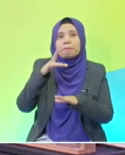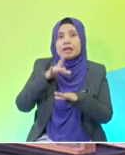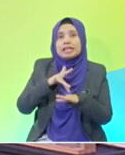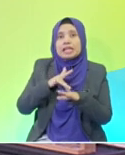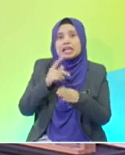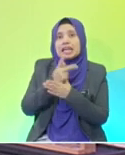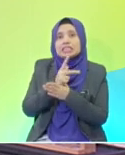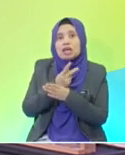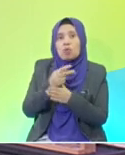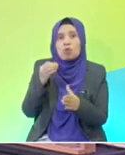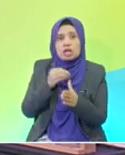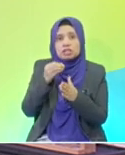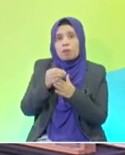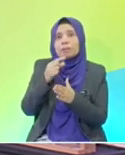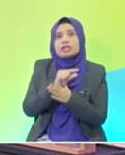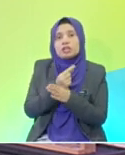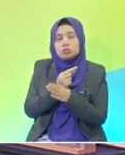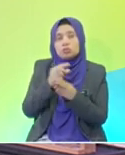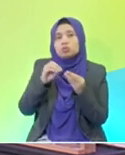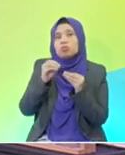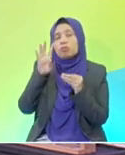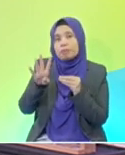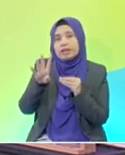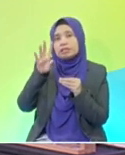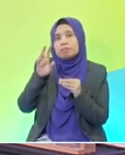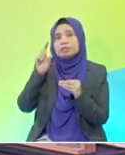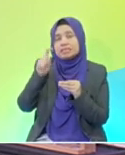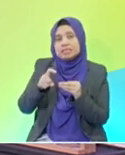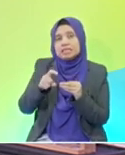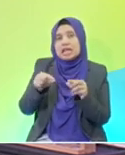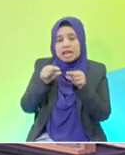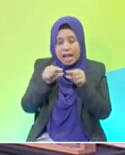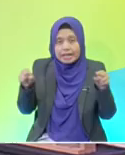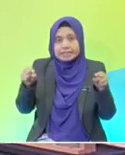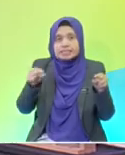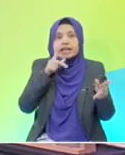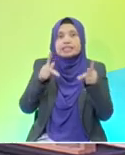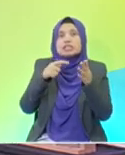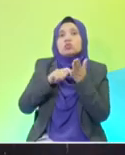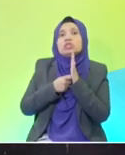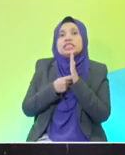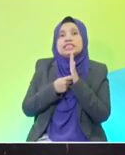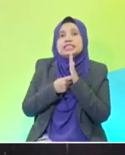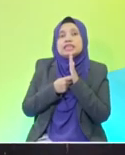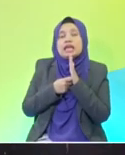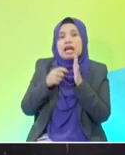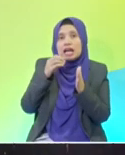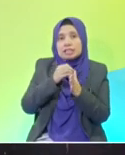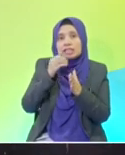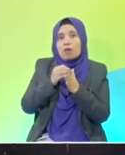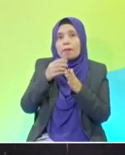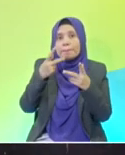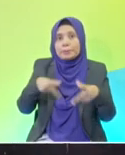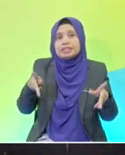pengacau atau pengganggu tadi daya gempa Calung perlu menggaris kata-kata kunci atau kata-kata penting apa yang